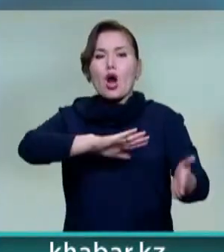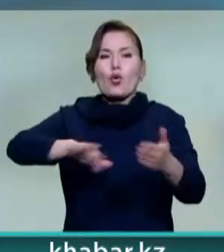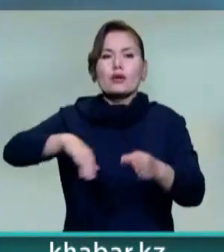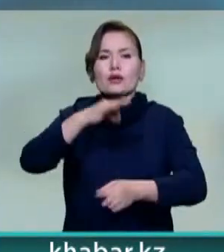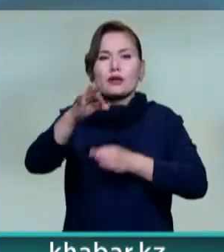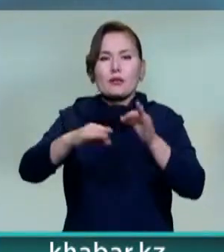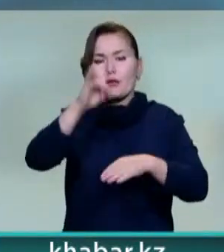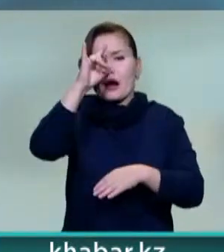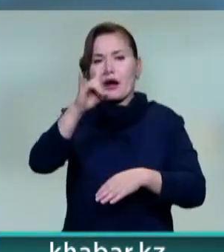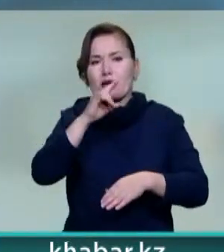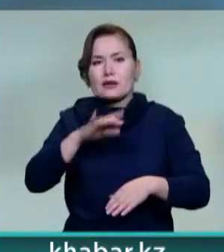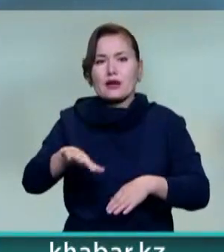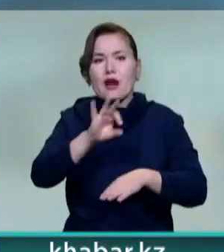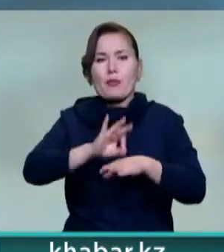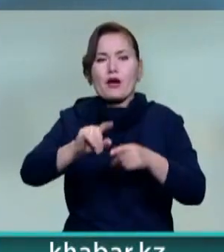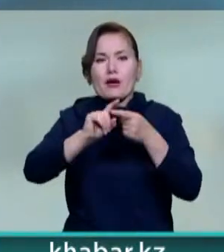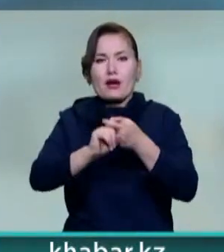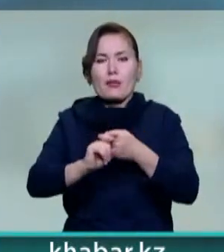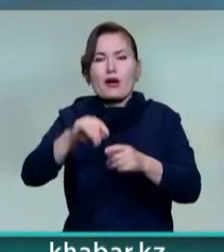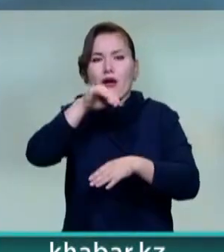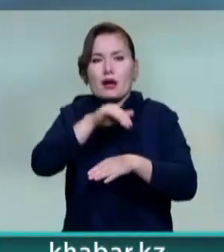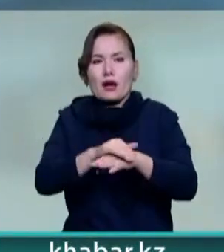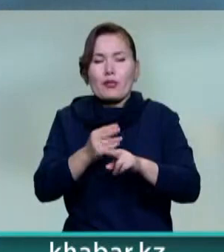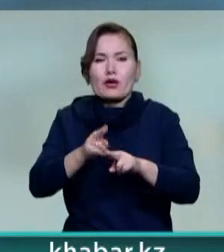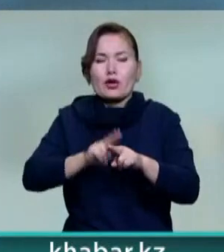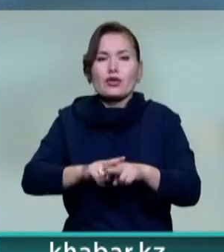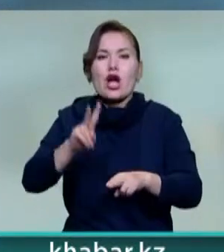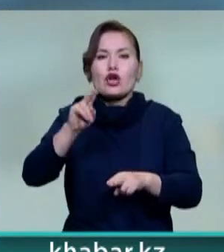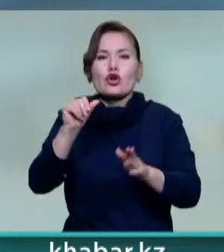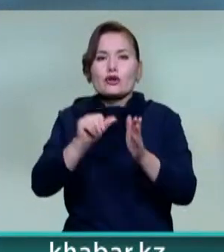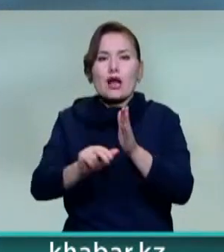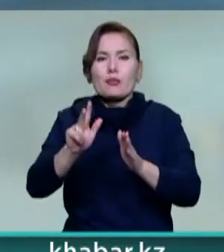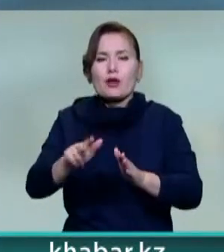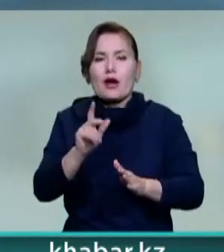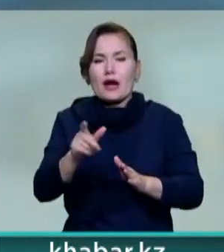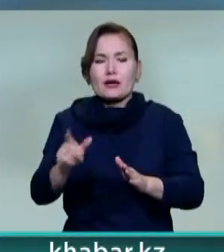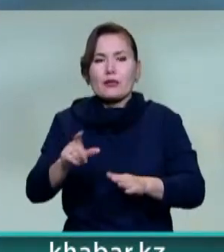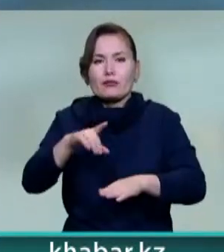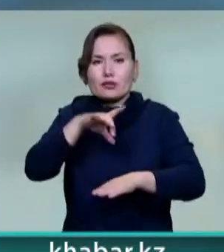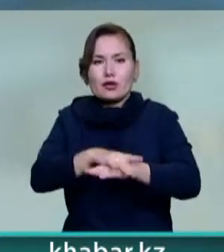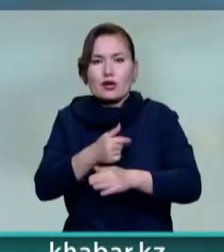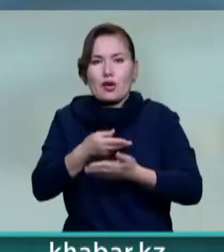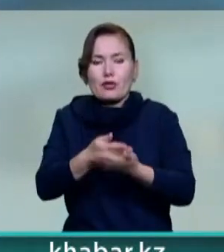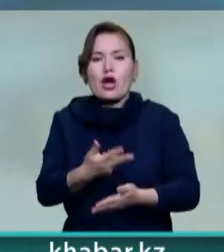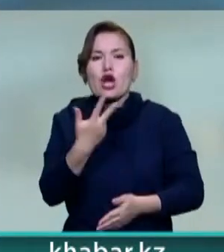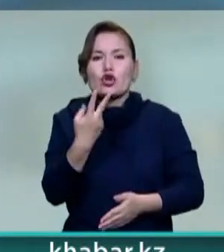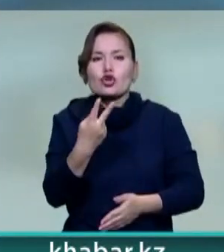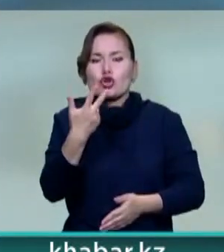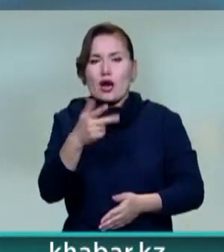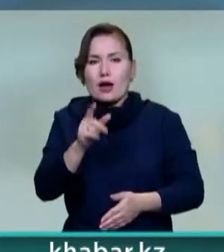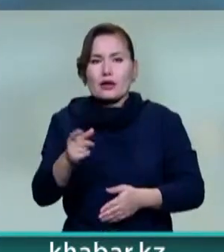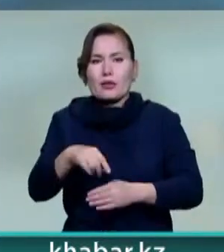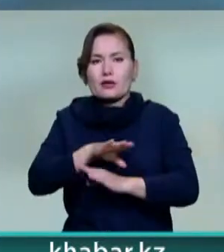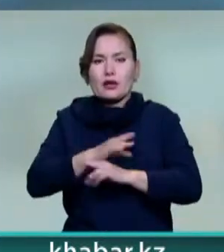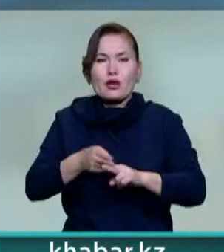Өткен тәуліктен елімізде коронавирус белгілерімен пневмонияның 263 жағдайы тіркелді. Үш адам қайтыс болды. Бұл